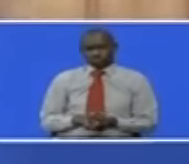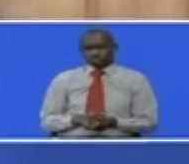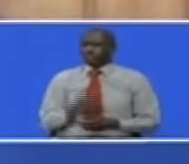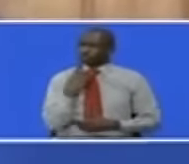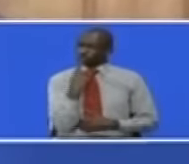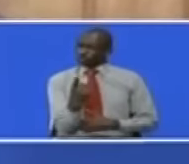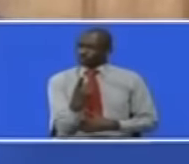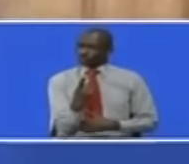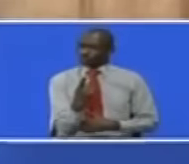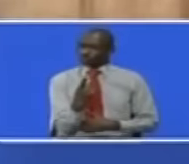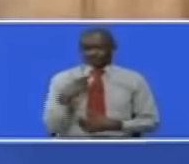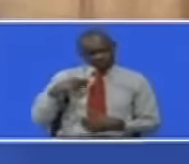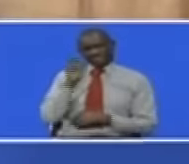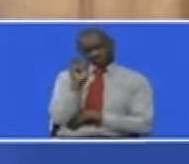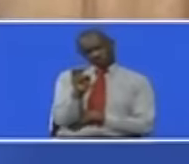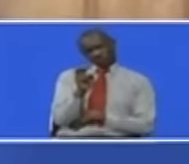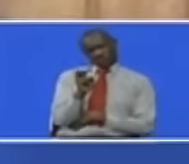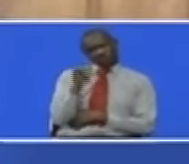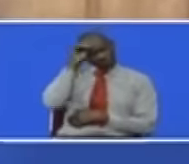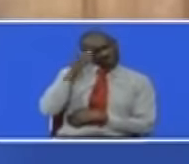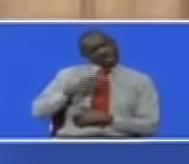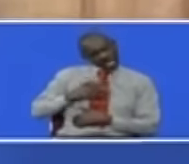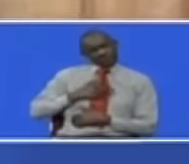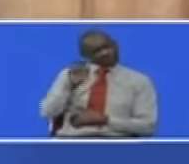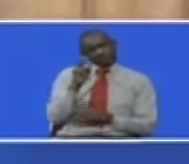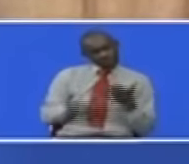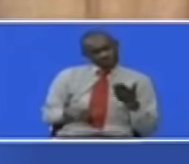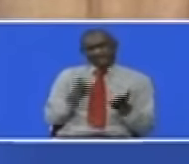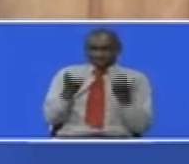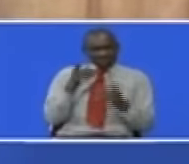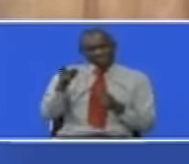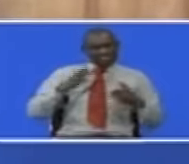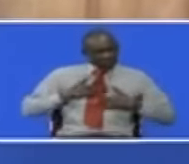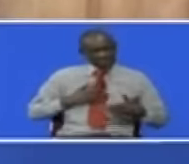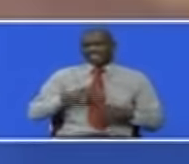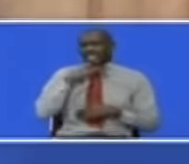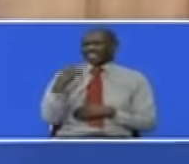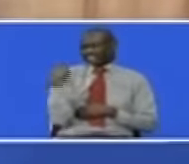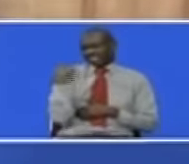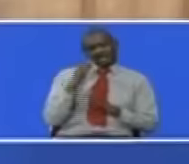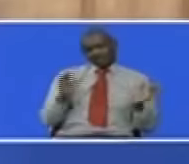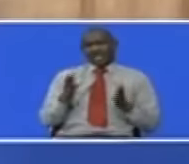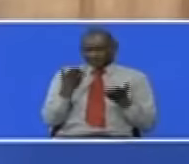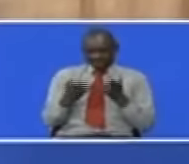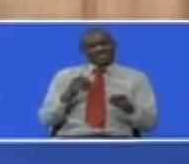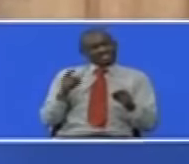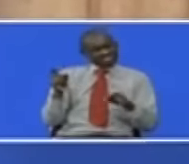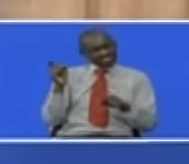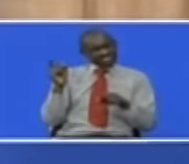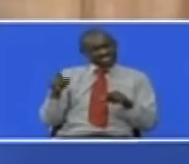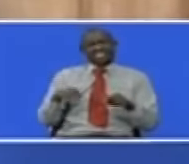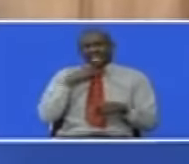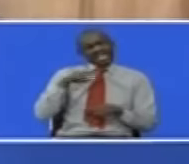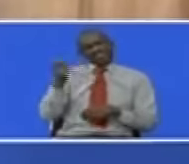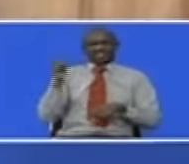hivyo tukaona na maoni yetu ni kama mwili huu pengine hakufa jana, yaweza kuwa pengine alikufa siku nyingine,